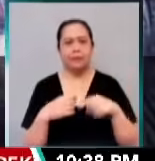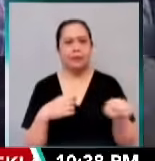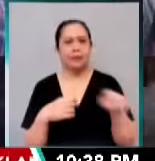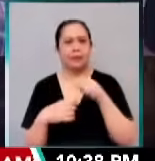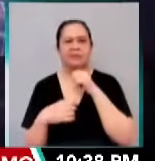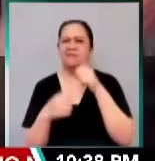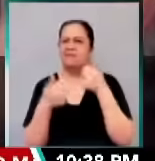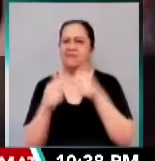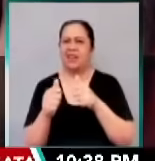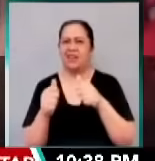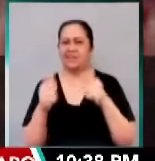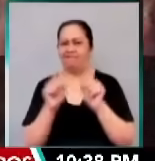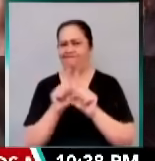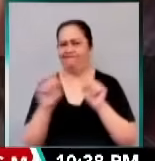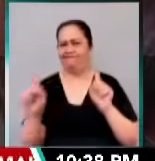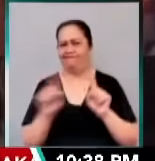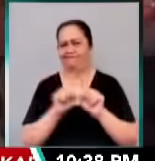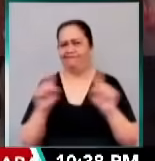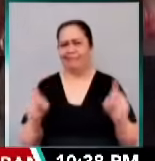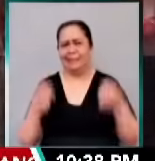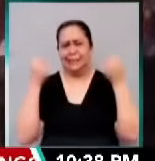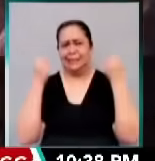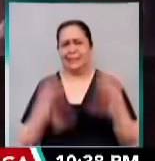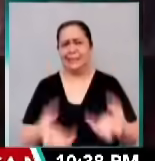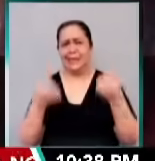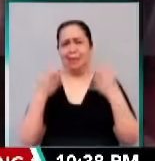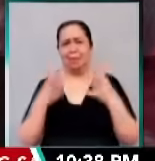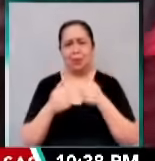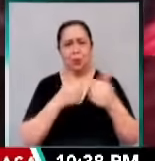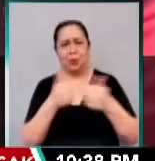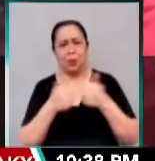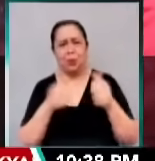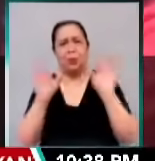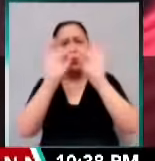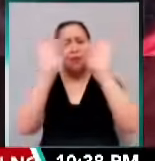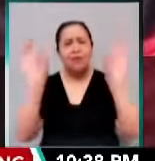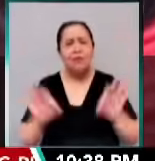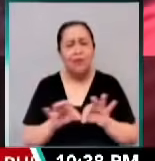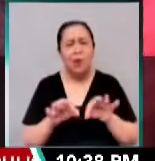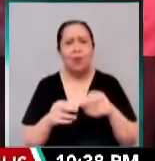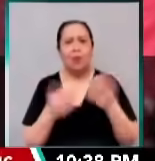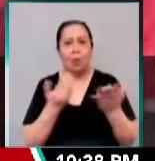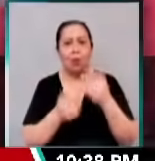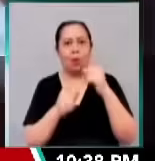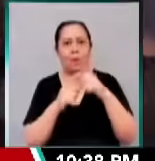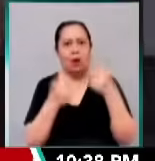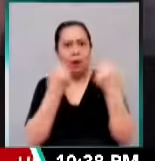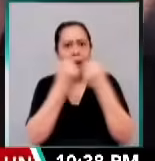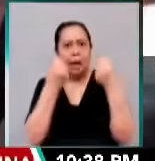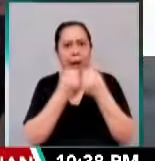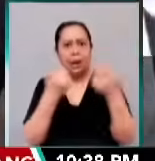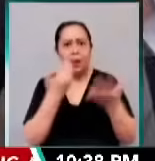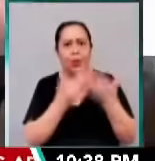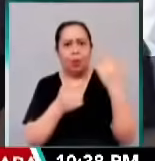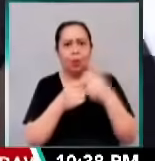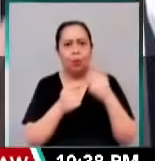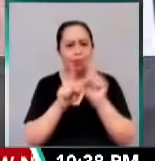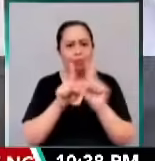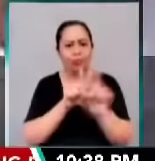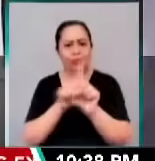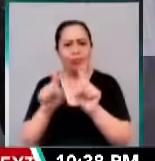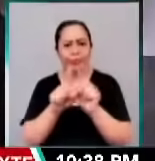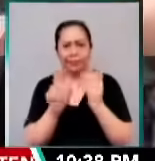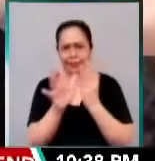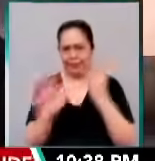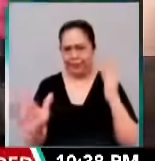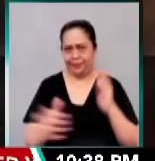physical distancing sa dami ng nag-aagawan sa forms. May muntik pang mag-away dahil sa mga sumisingit sa pila. Ang mga